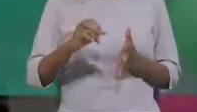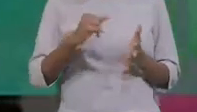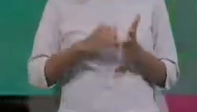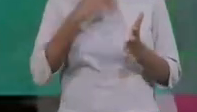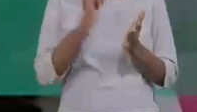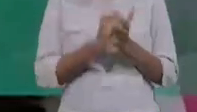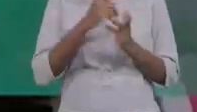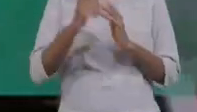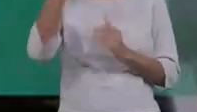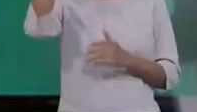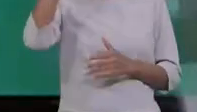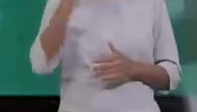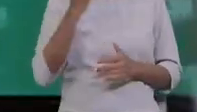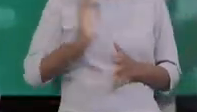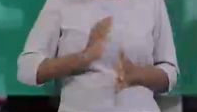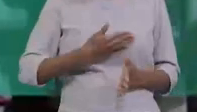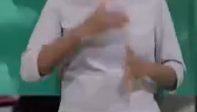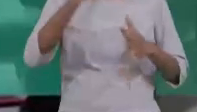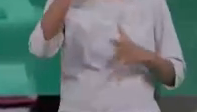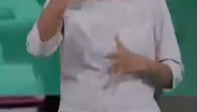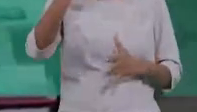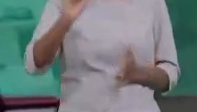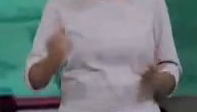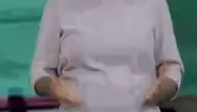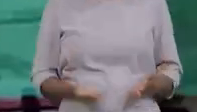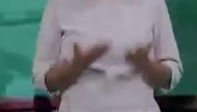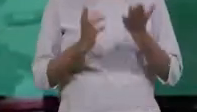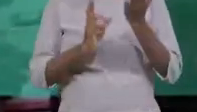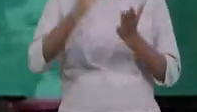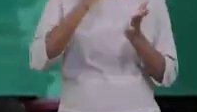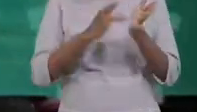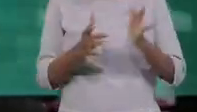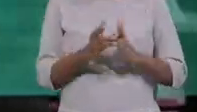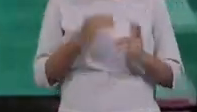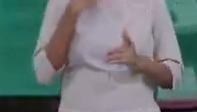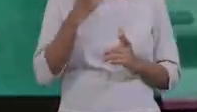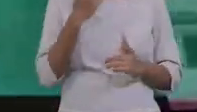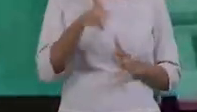Actes 5, 30. Le Dieu de nos pères.